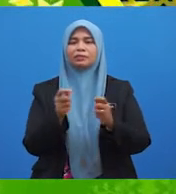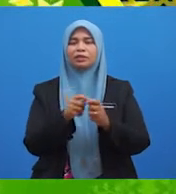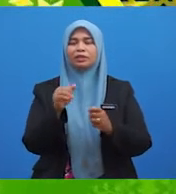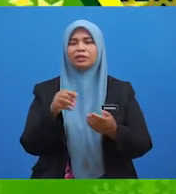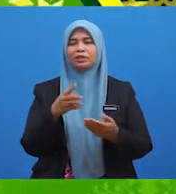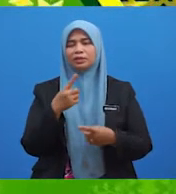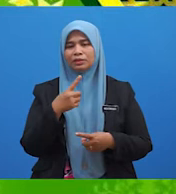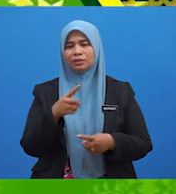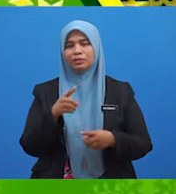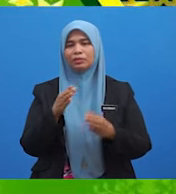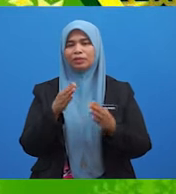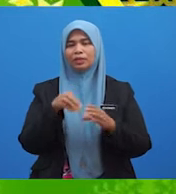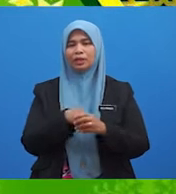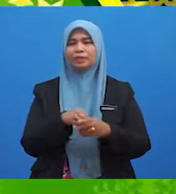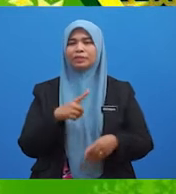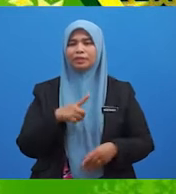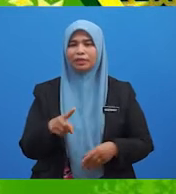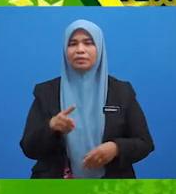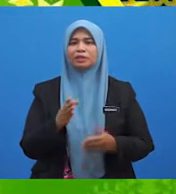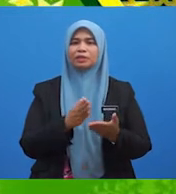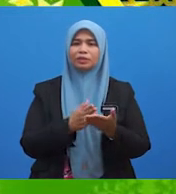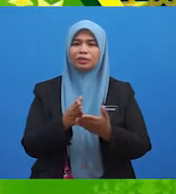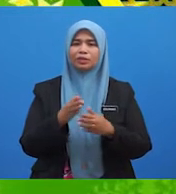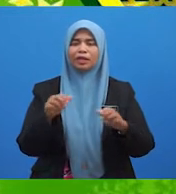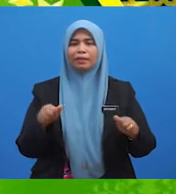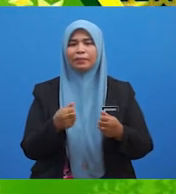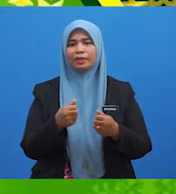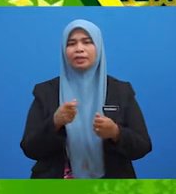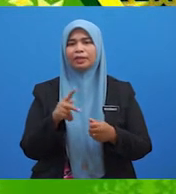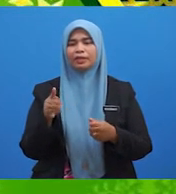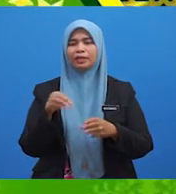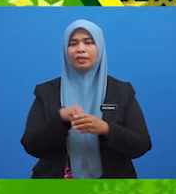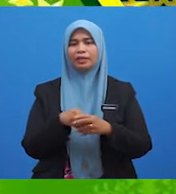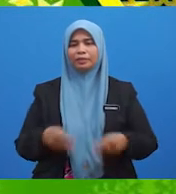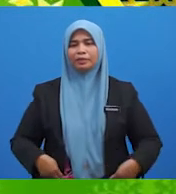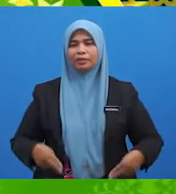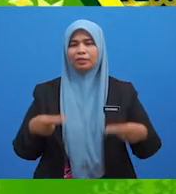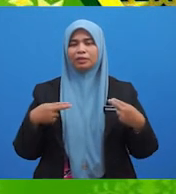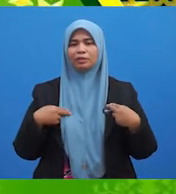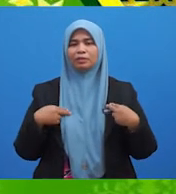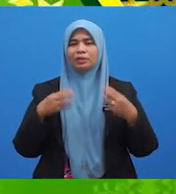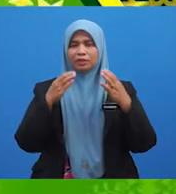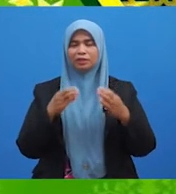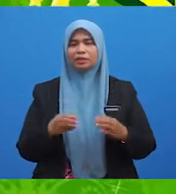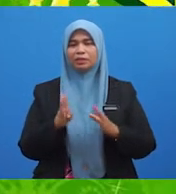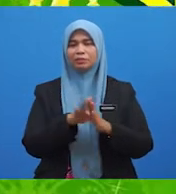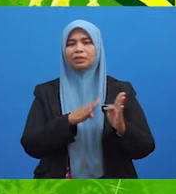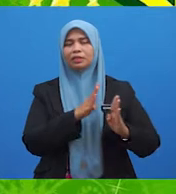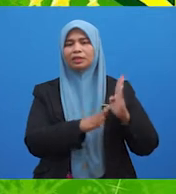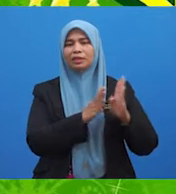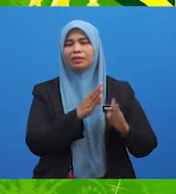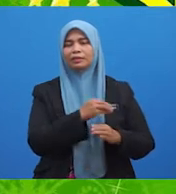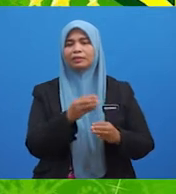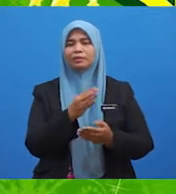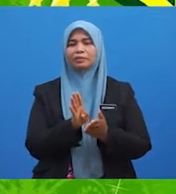seterusnya mengamalkannya dalam kehidupan secara beradab dan istiqamah.